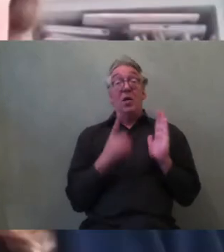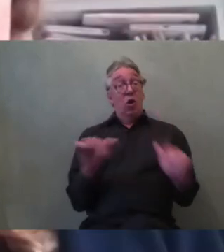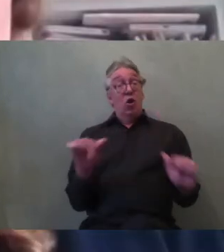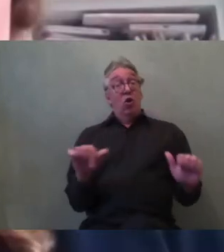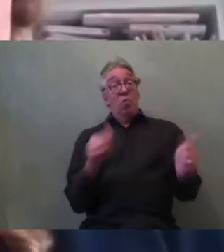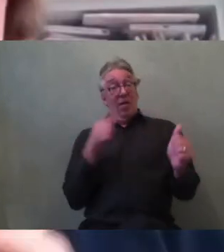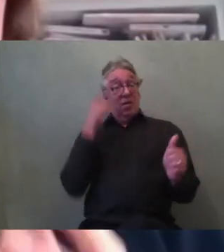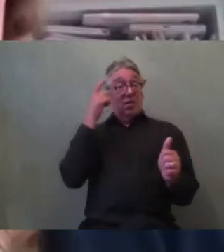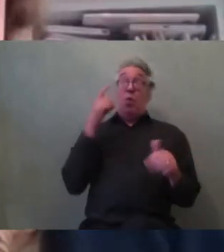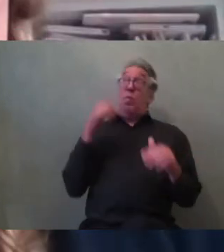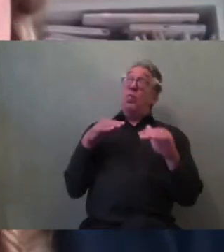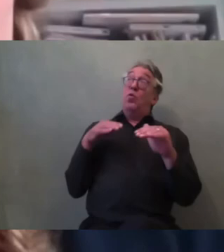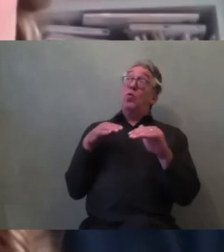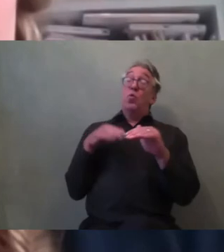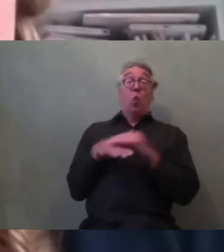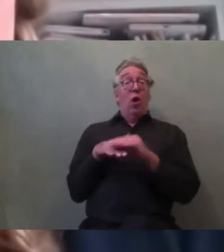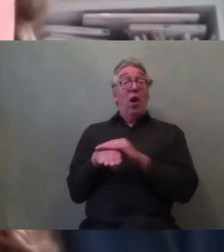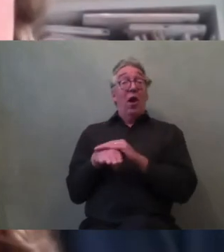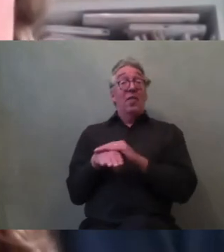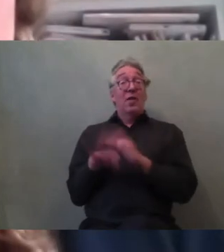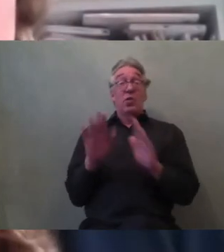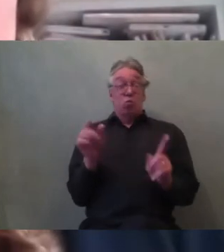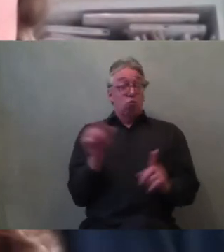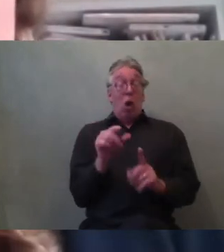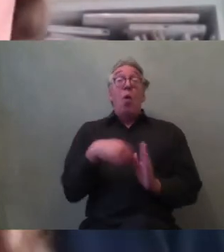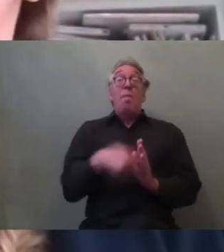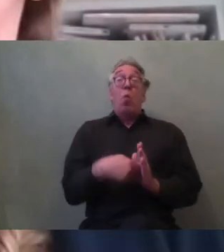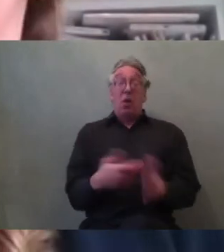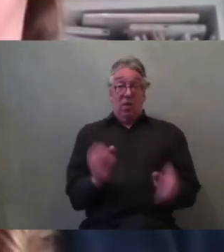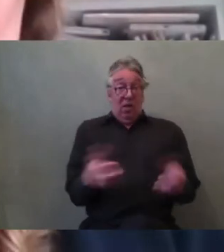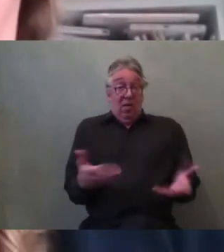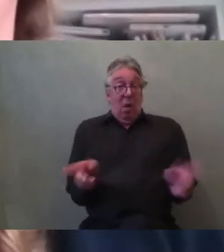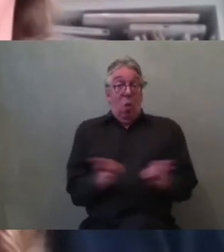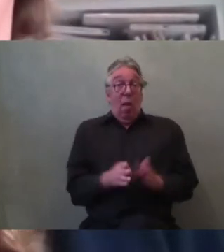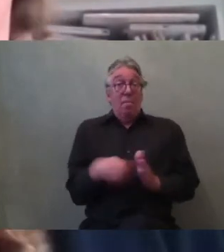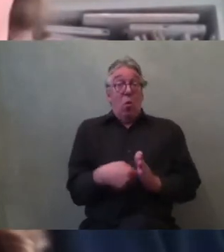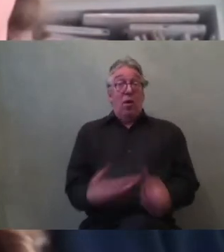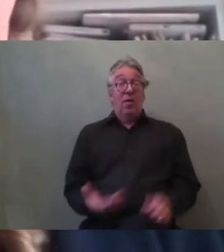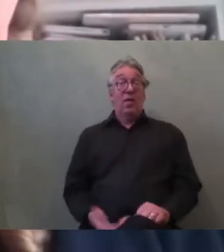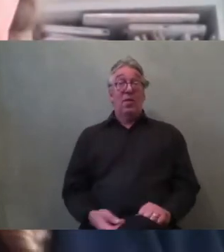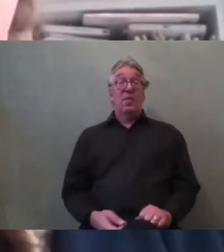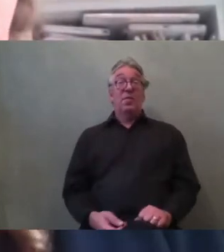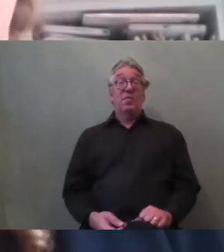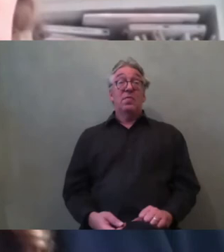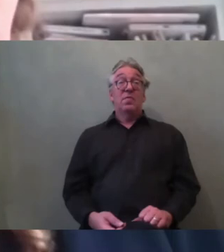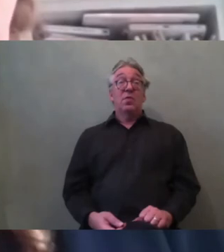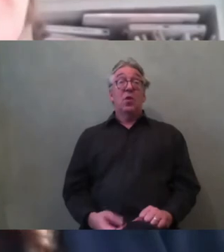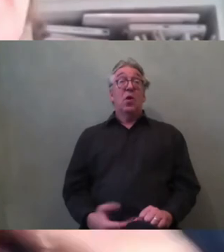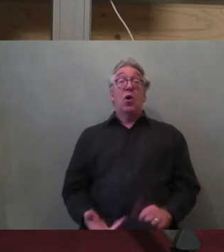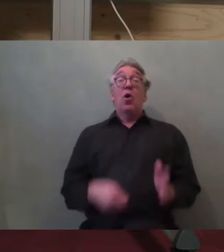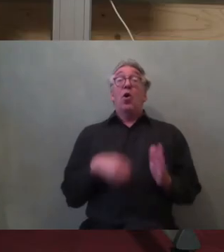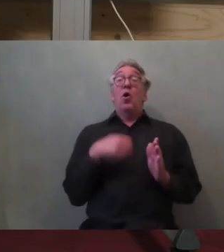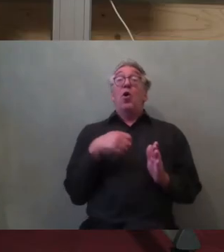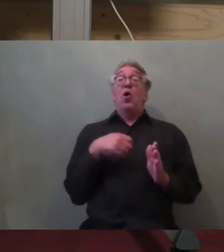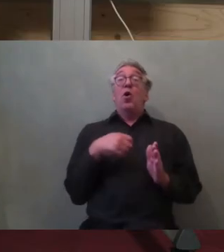kan het zo klein zijn als een project. Gewoon een project die start bij een